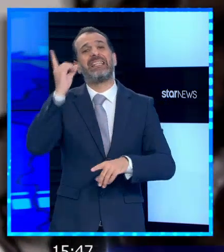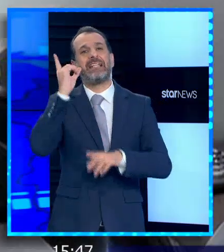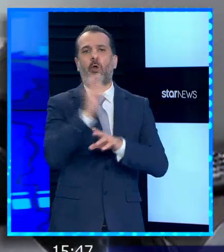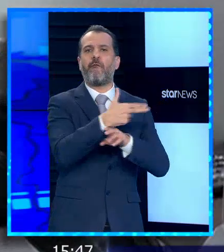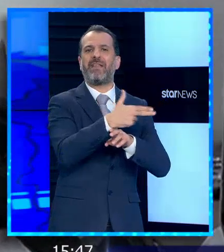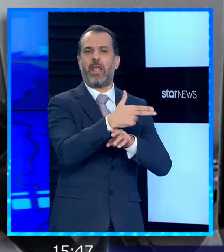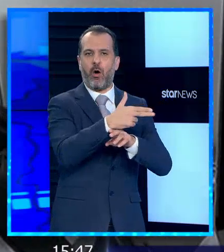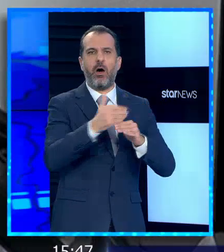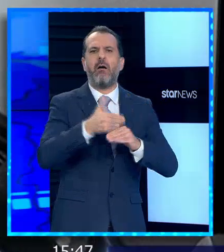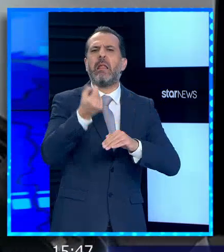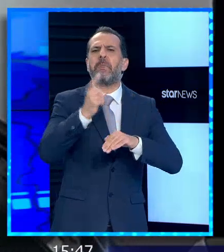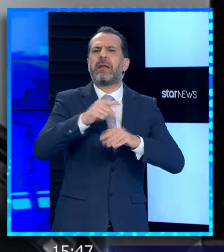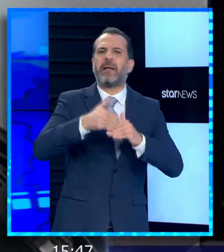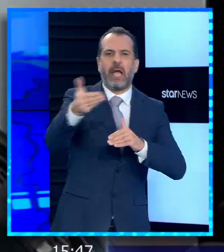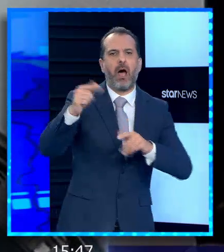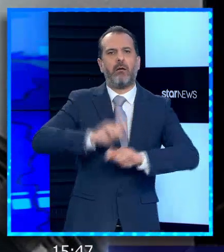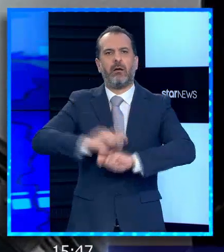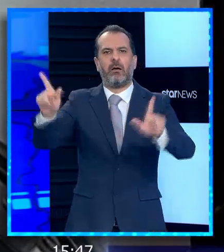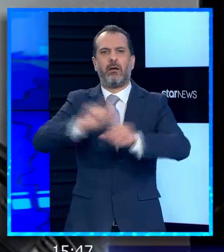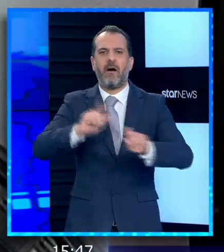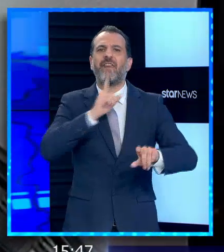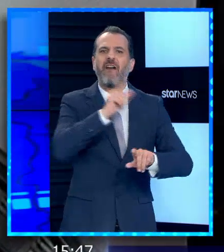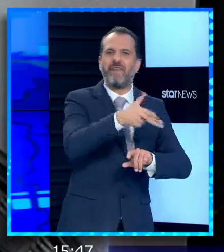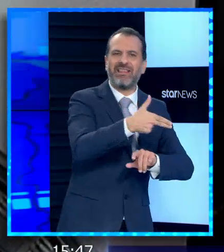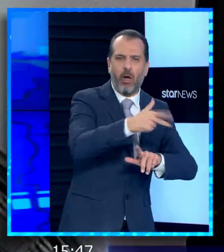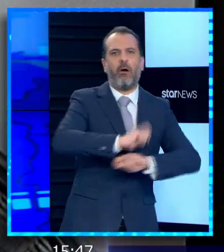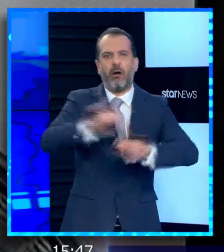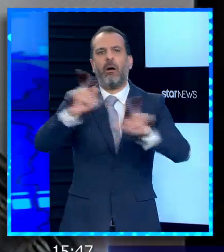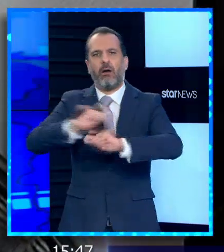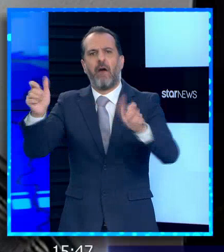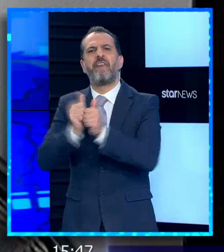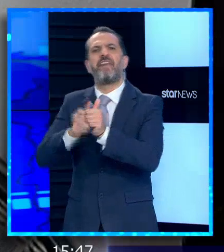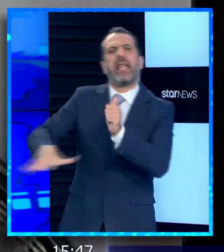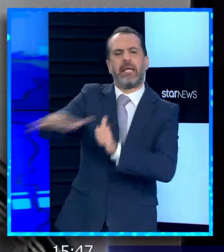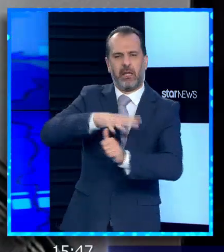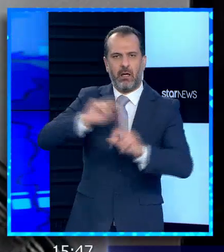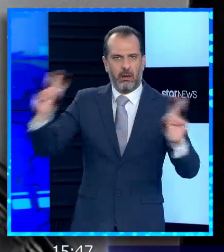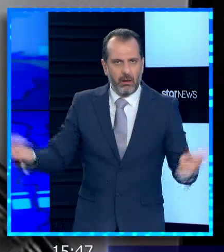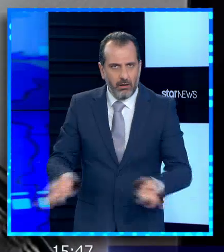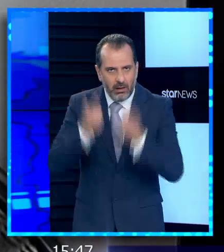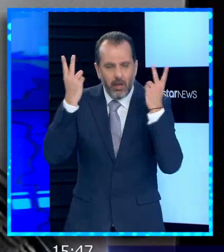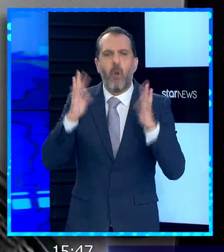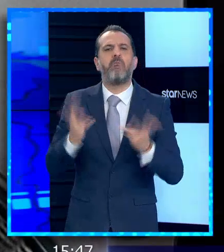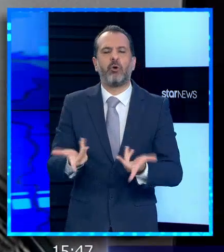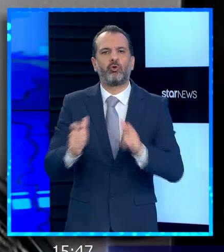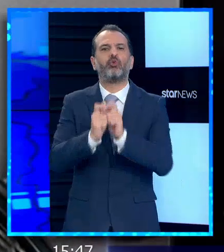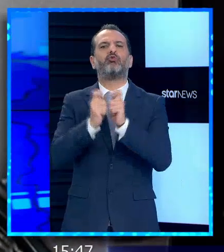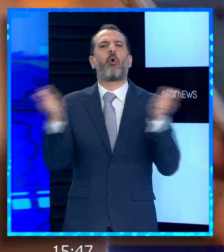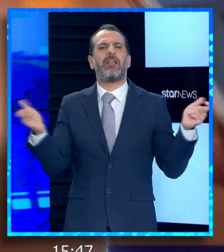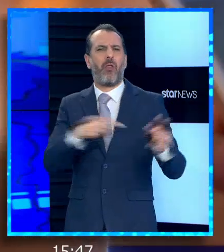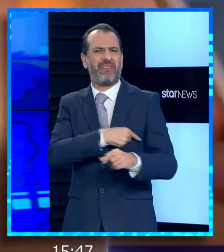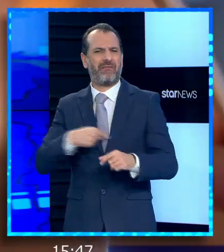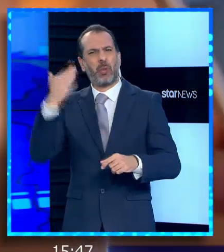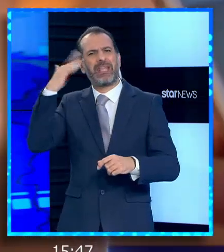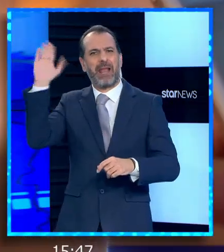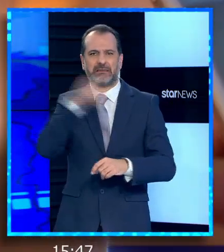και μερικές ημέρες μετά άρχισαν να στέλνουν το βίντεο σε κοινούς φίλους. Η ιστορία αποκαλύφθηκε όταν η διευθύντρια του γυμνασίου ενημερώθηκε